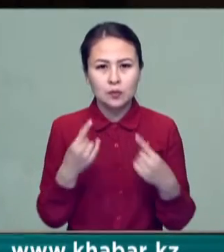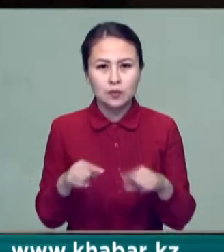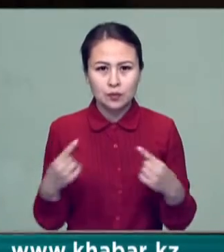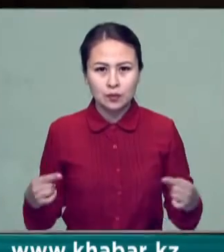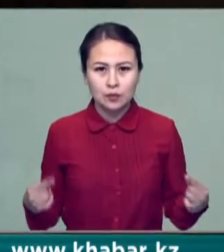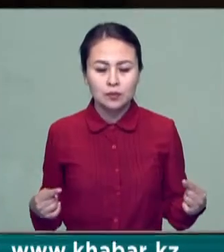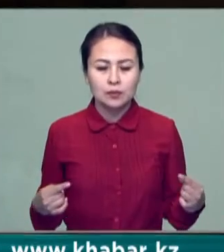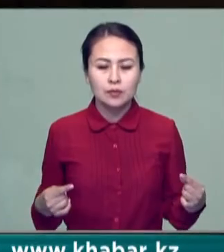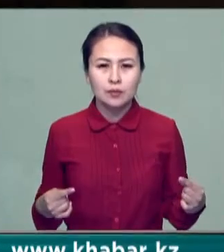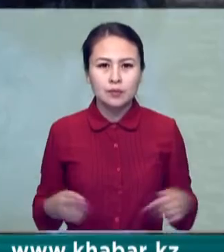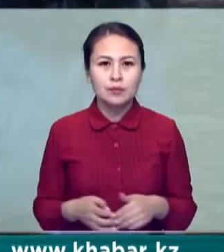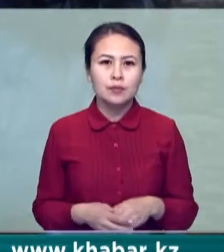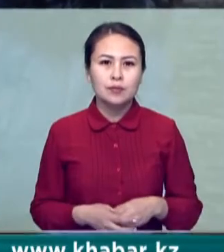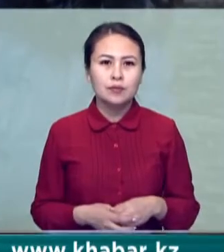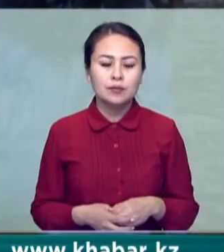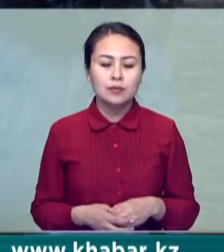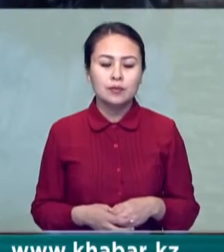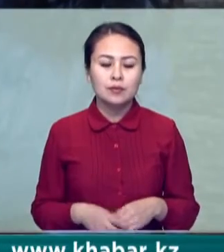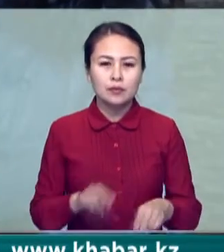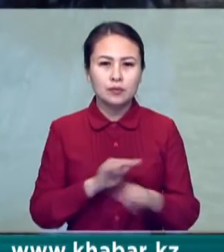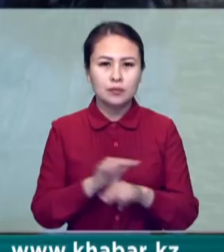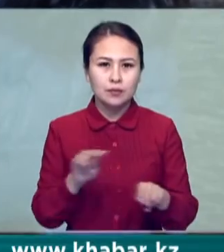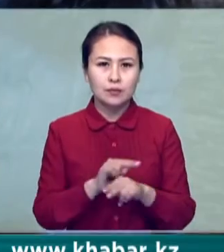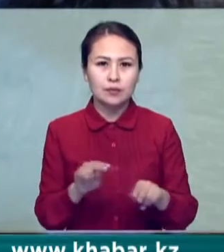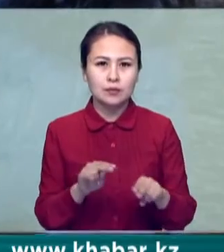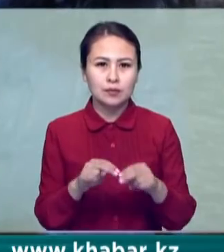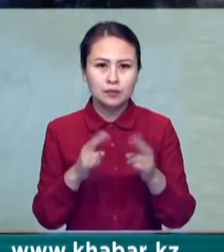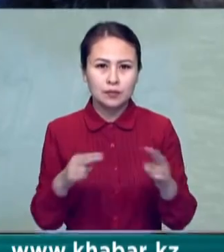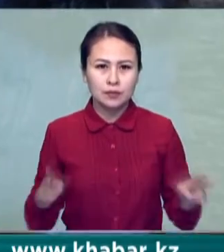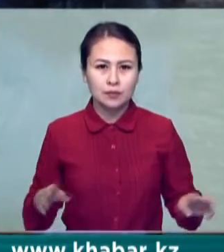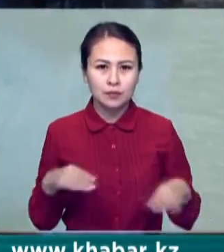тағы басқа және оқыту мекемелерге берілген.